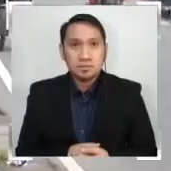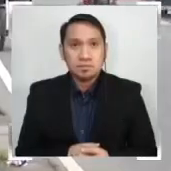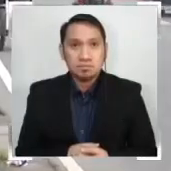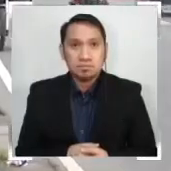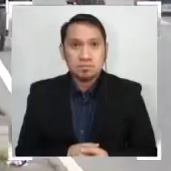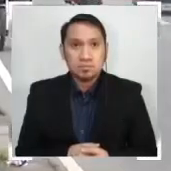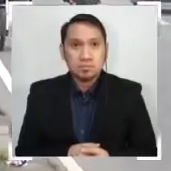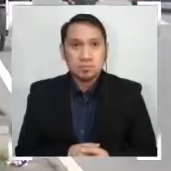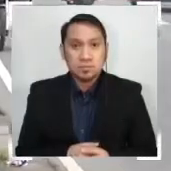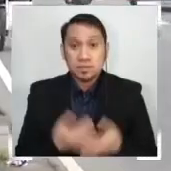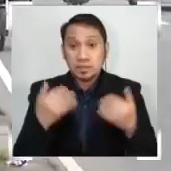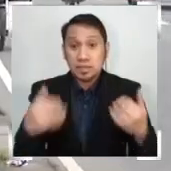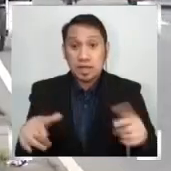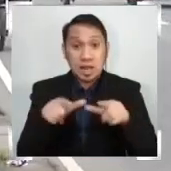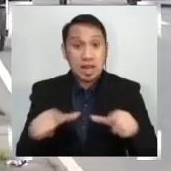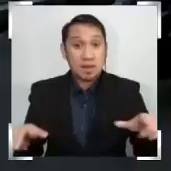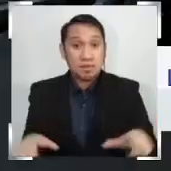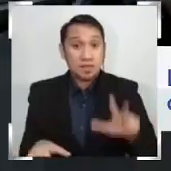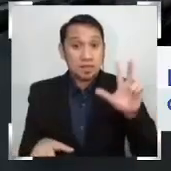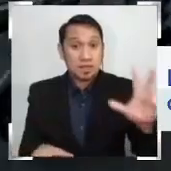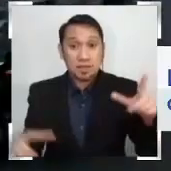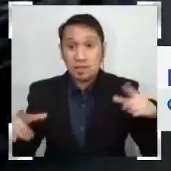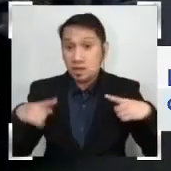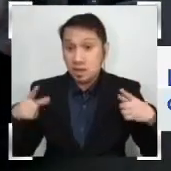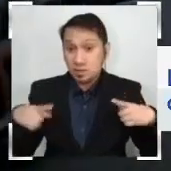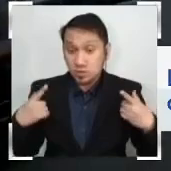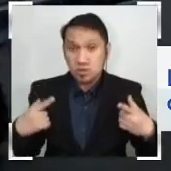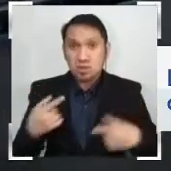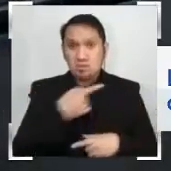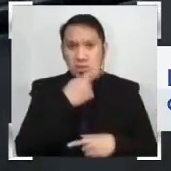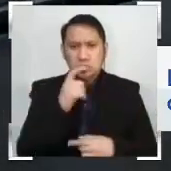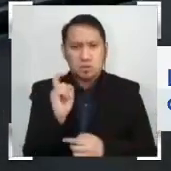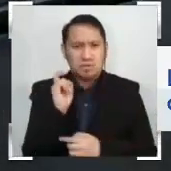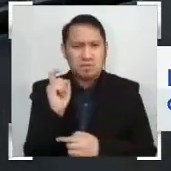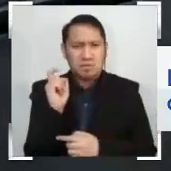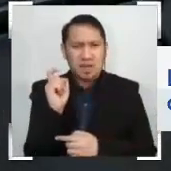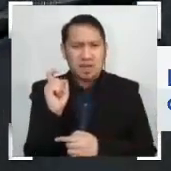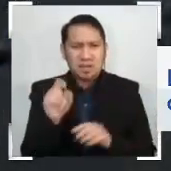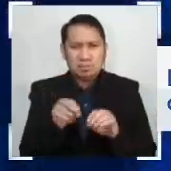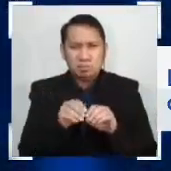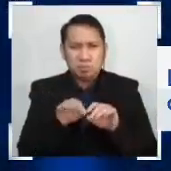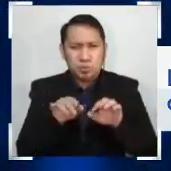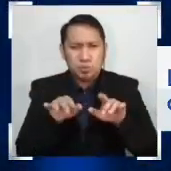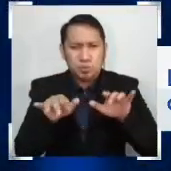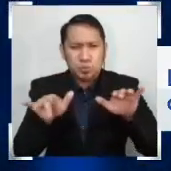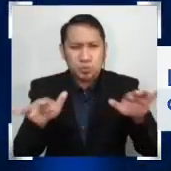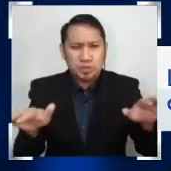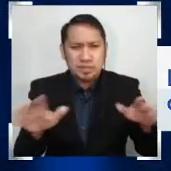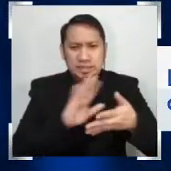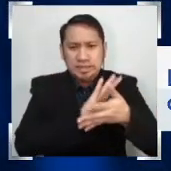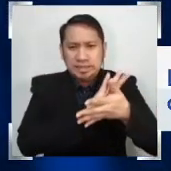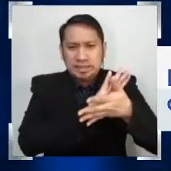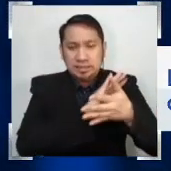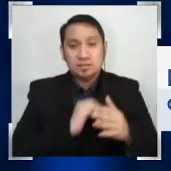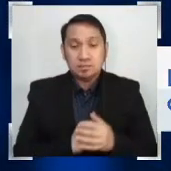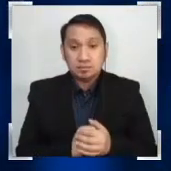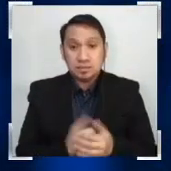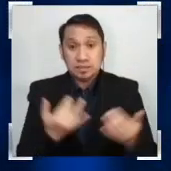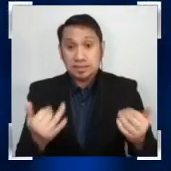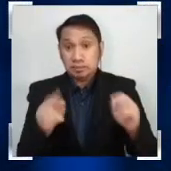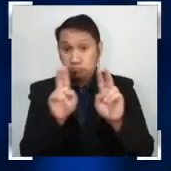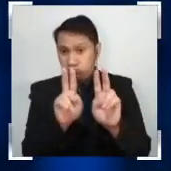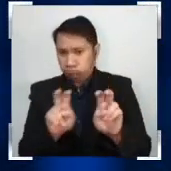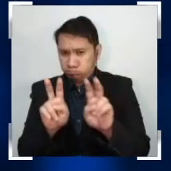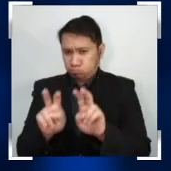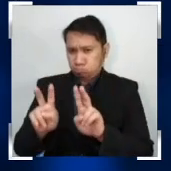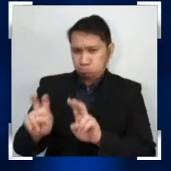Alert Level 3 ang probinsya ng Laguna dahil sa bumibilis ding pagtaas ng mga kaso ng COVID doon sa pagsusuri ng GMA News Research